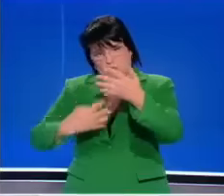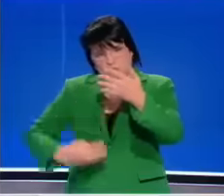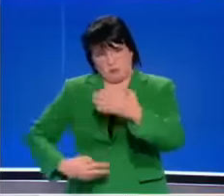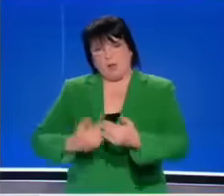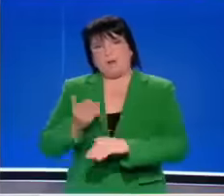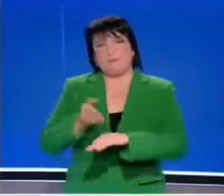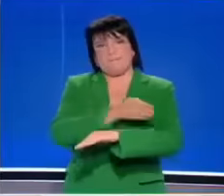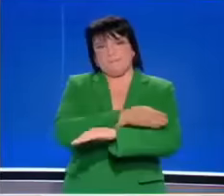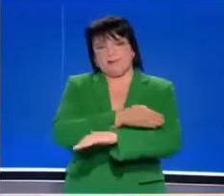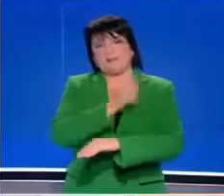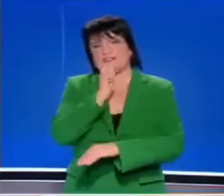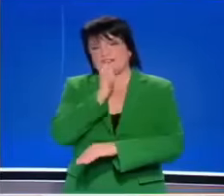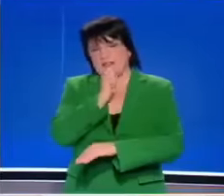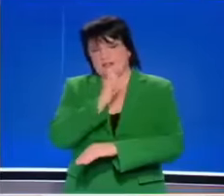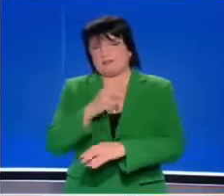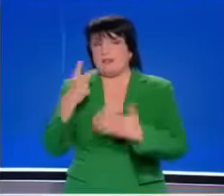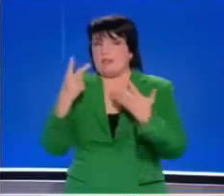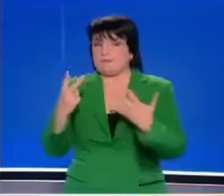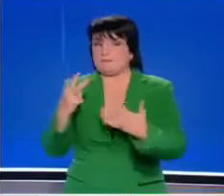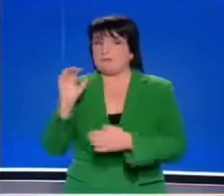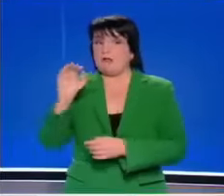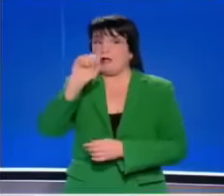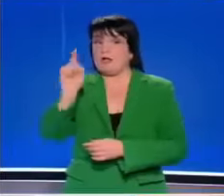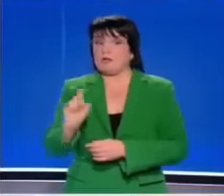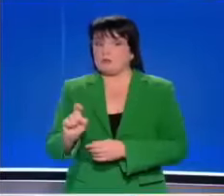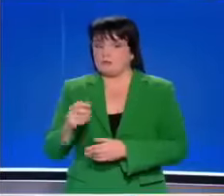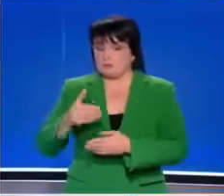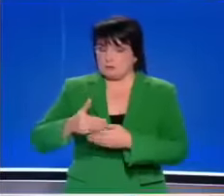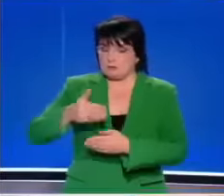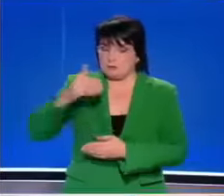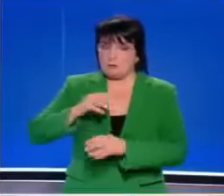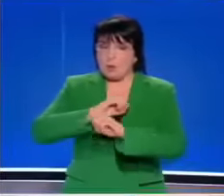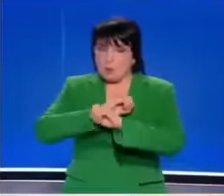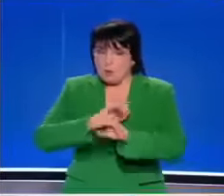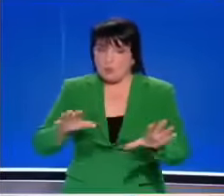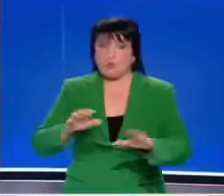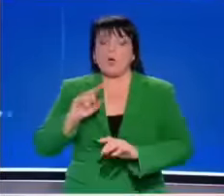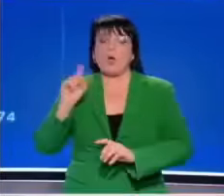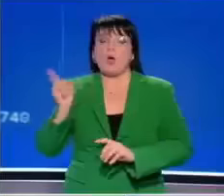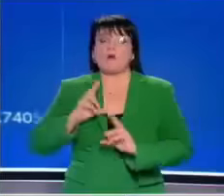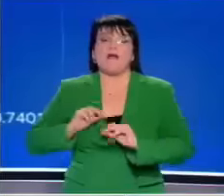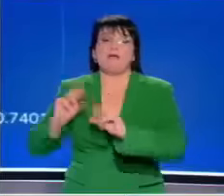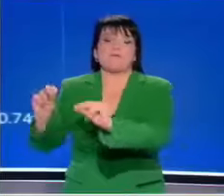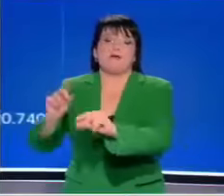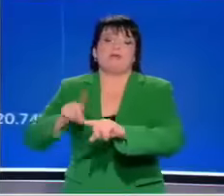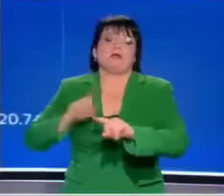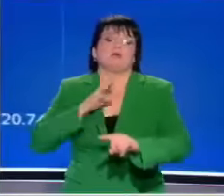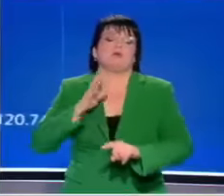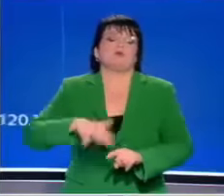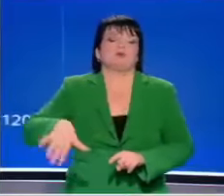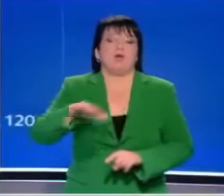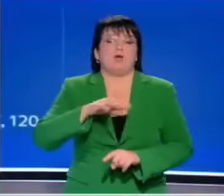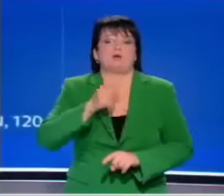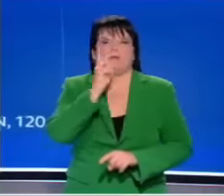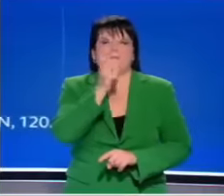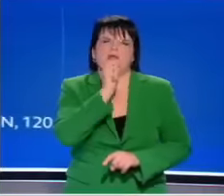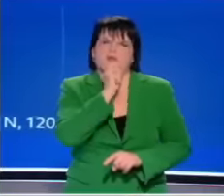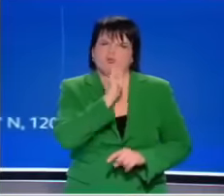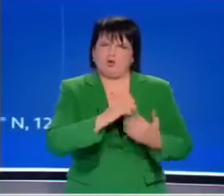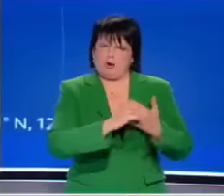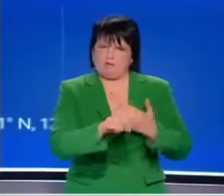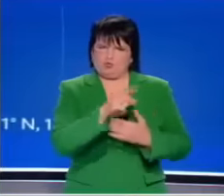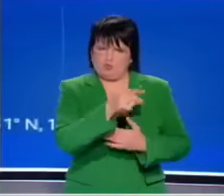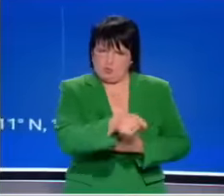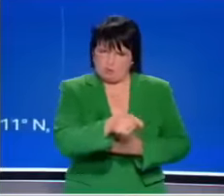συνέντευξή του είναι εφτά ερωτήσεις που ρωτά όλος ελληνικός λαός και προς τιμήν του σταθμού σας μια δημοσιογράφο